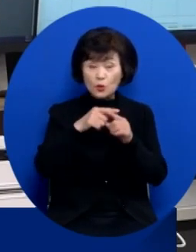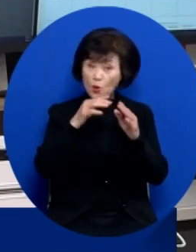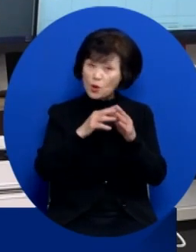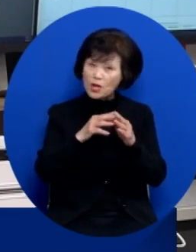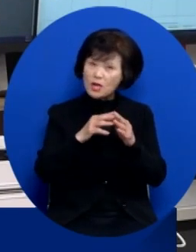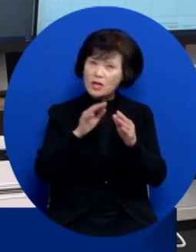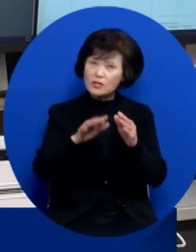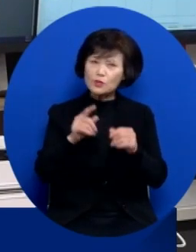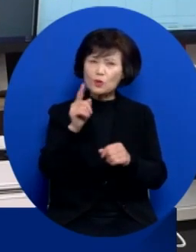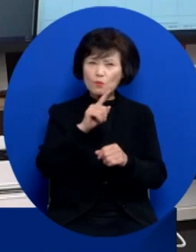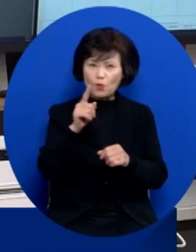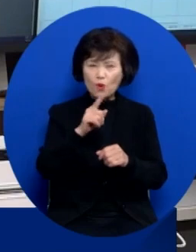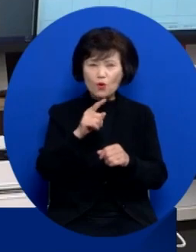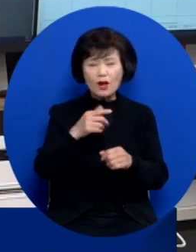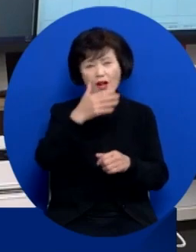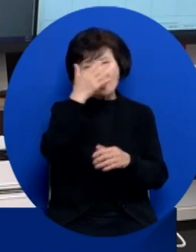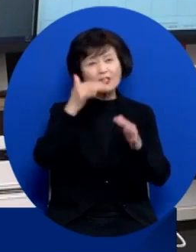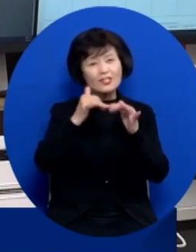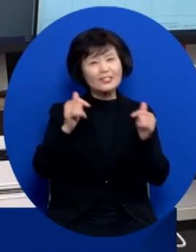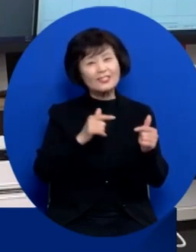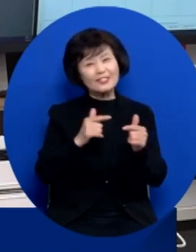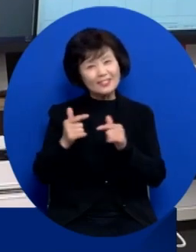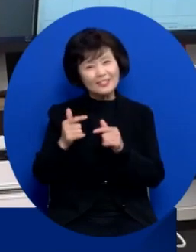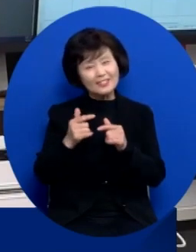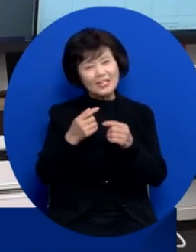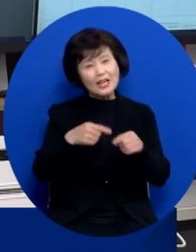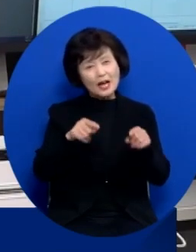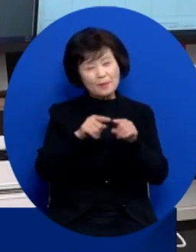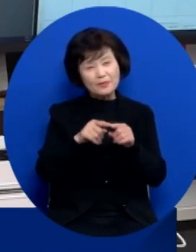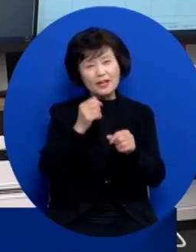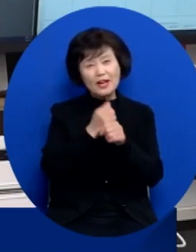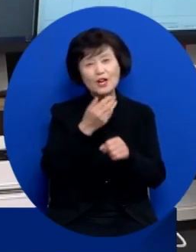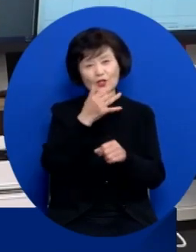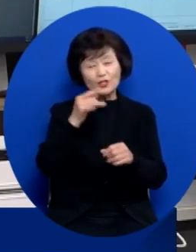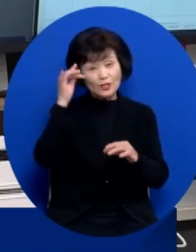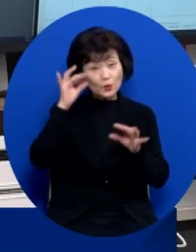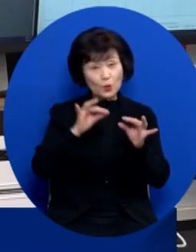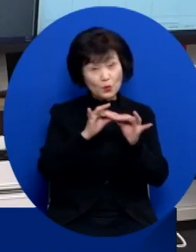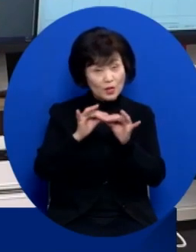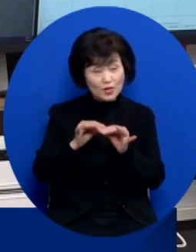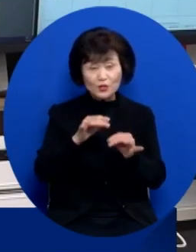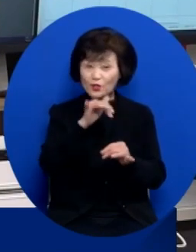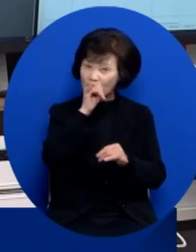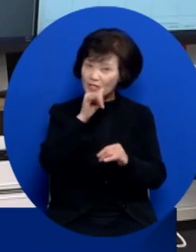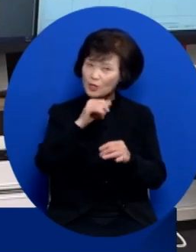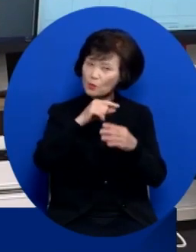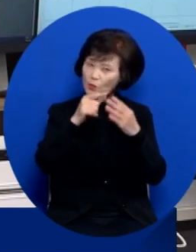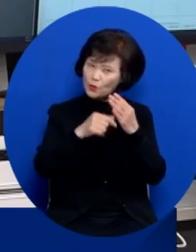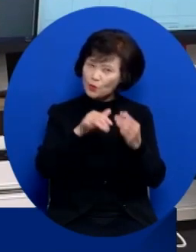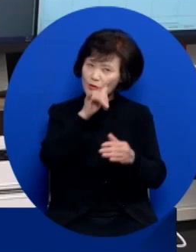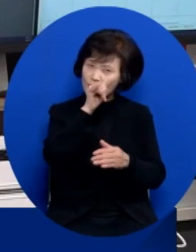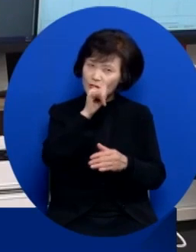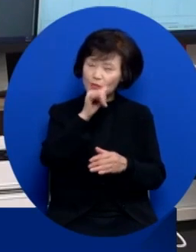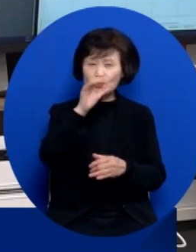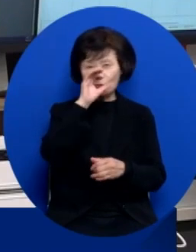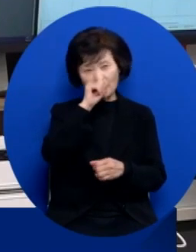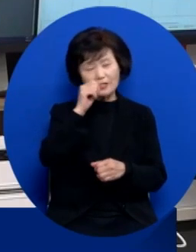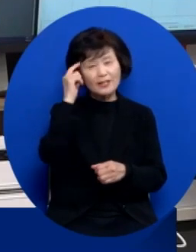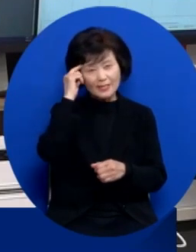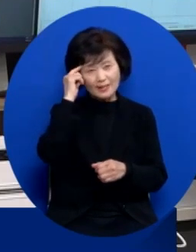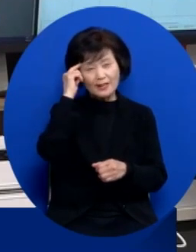뭔가 청년들이 즐길 만한 또 공유할 만한 콘텐츠가 있으면 좋겠다. 우선 이게 이제 공유가 정말 많이 되는